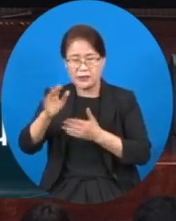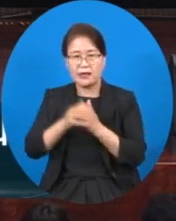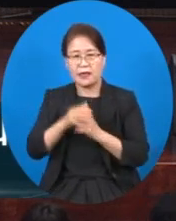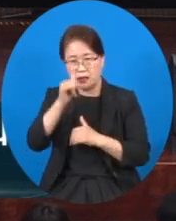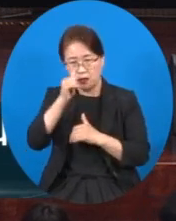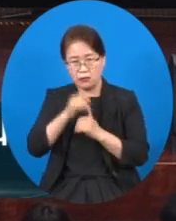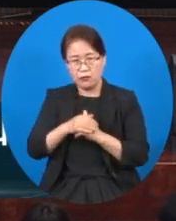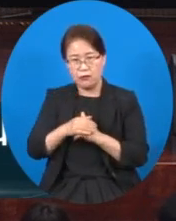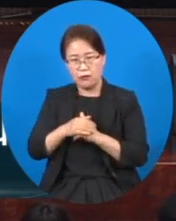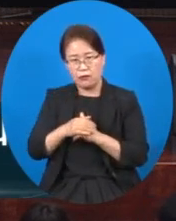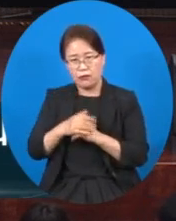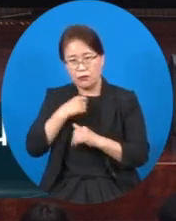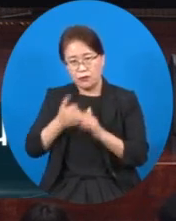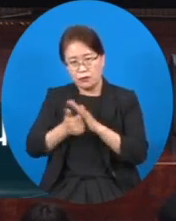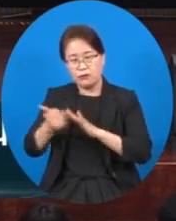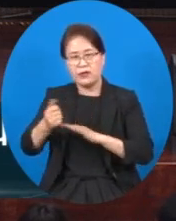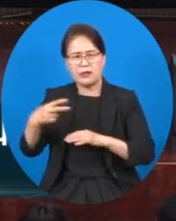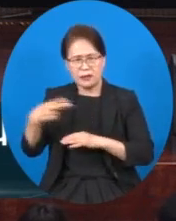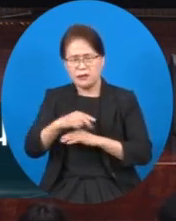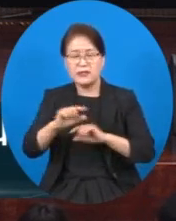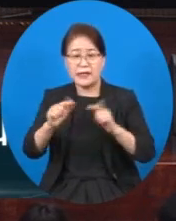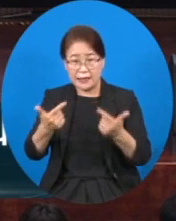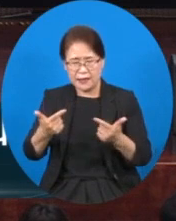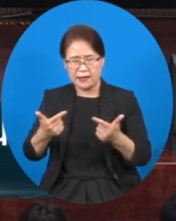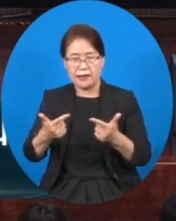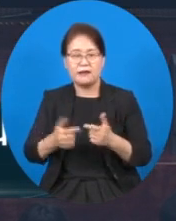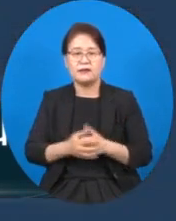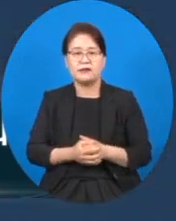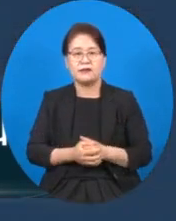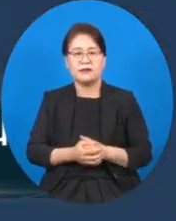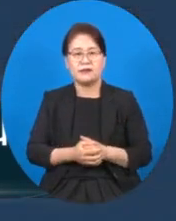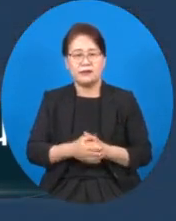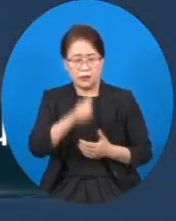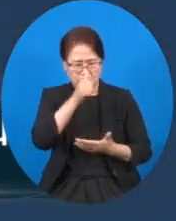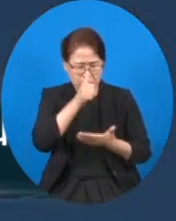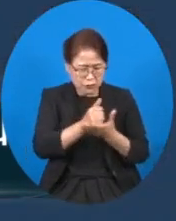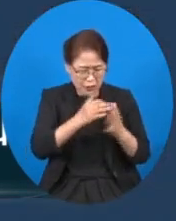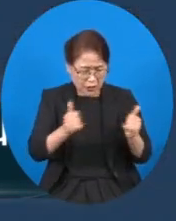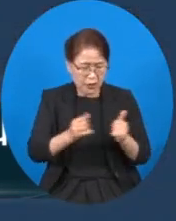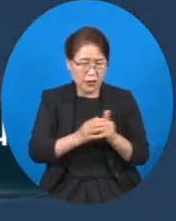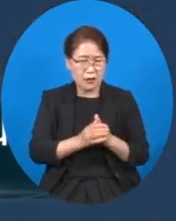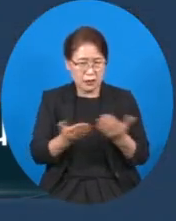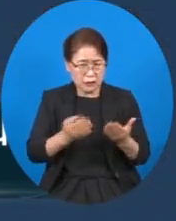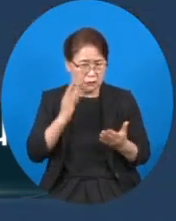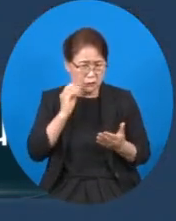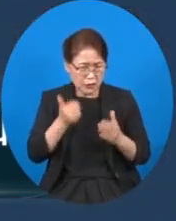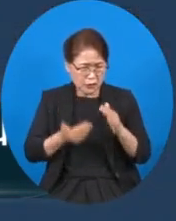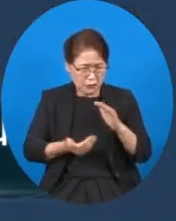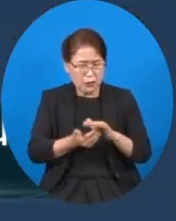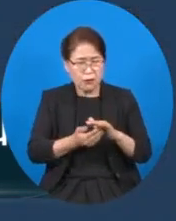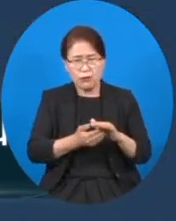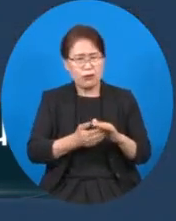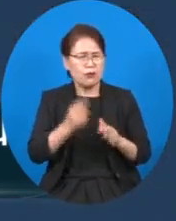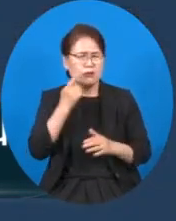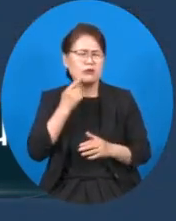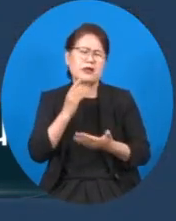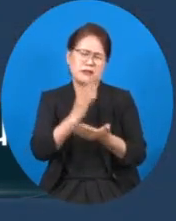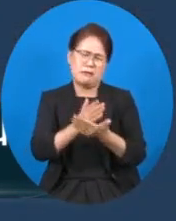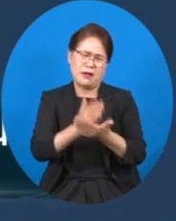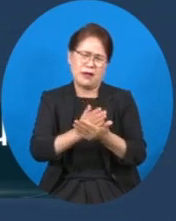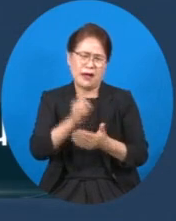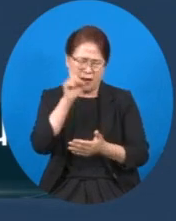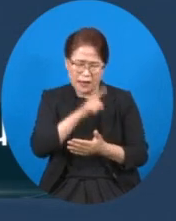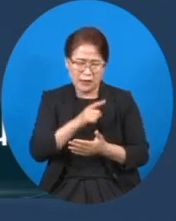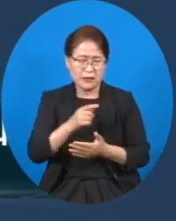내 소망이 끊어지지 아니하리라. 죄인의 형통을 부러워하지 말라고 말하죠. 악인이 잘 되는 거 부러워하지 말라는